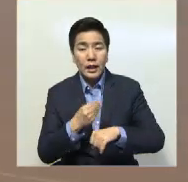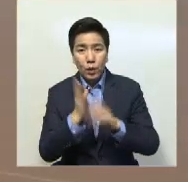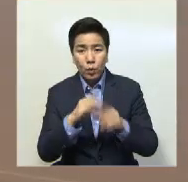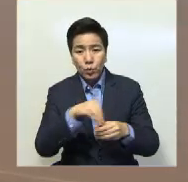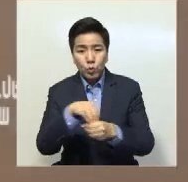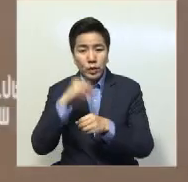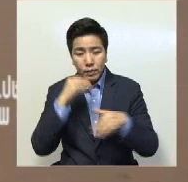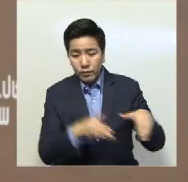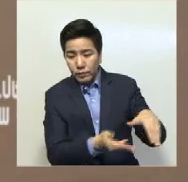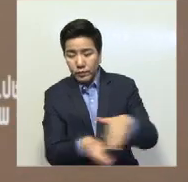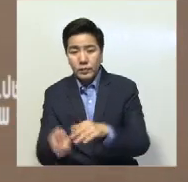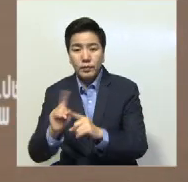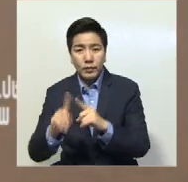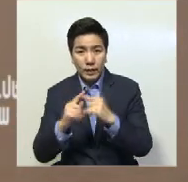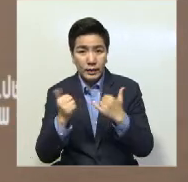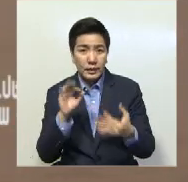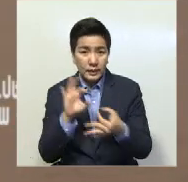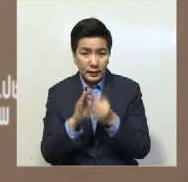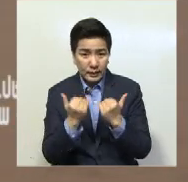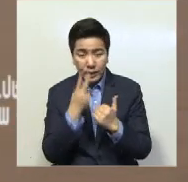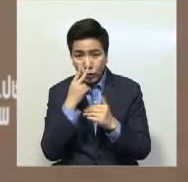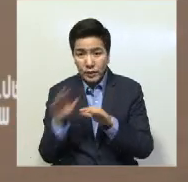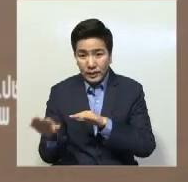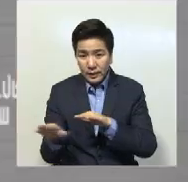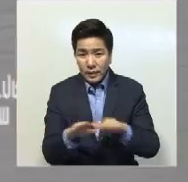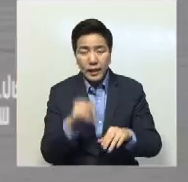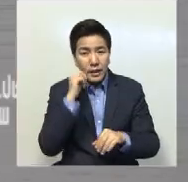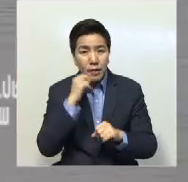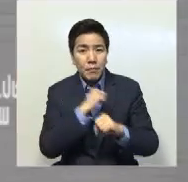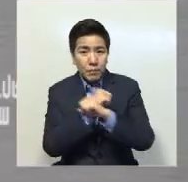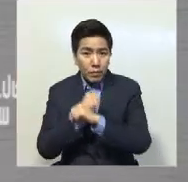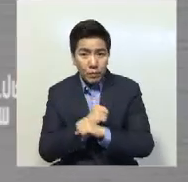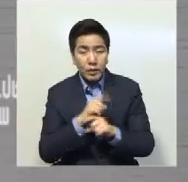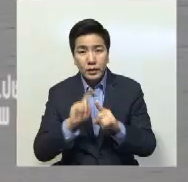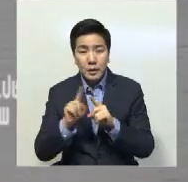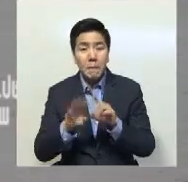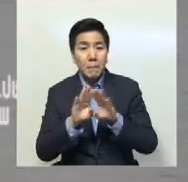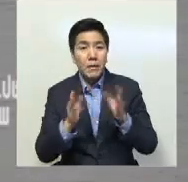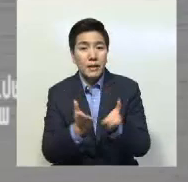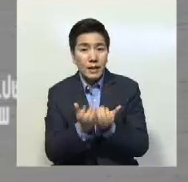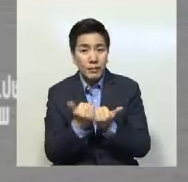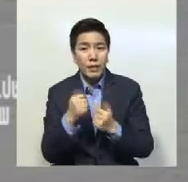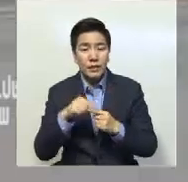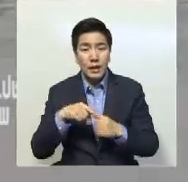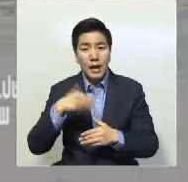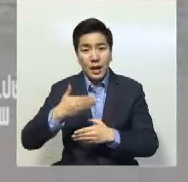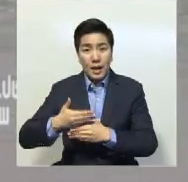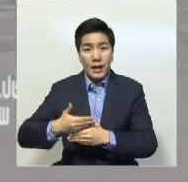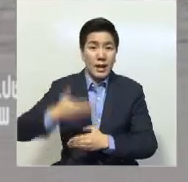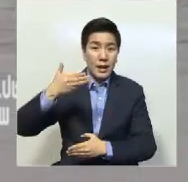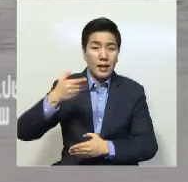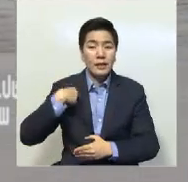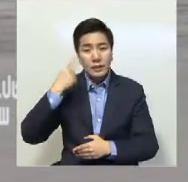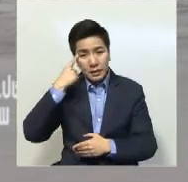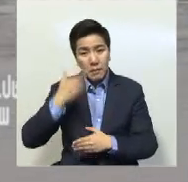อยู่ริมลำห้วยหลวงท้ายประตูระบายน้ำให้เตรียมรับมวลน้ำซึ่งจะเริ่มเปิดประตูระบายน้ำบานกลางขึ้นแต่บอกว่า